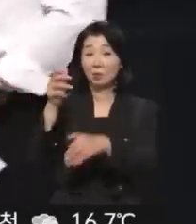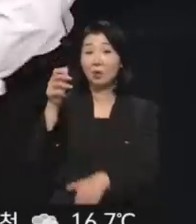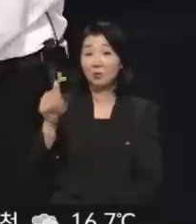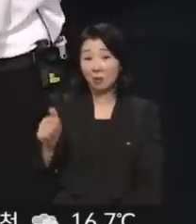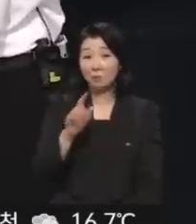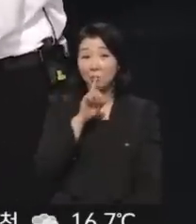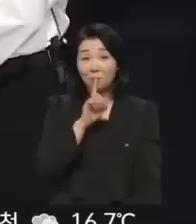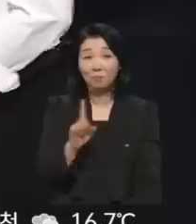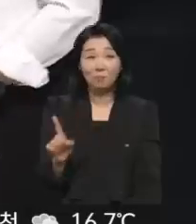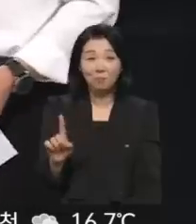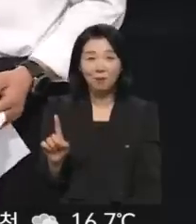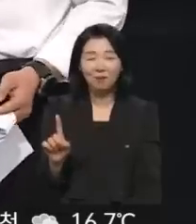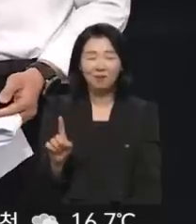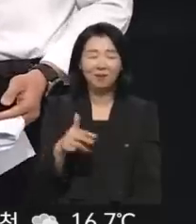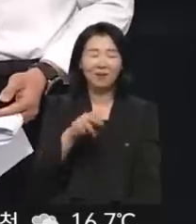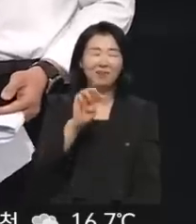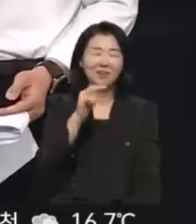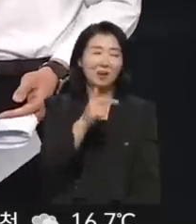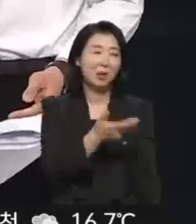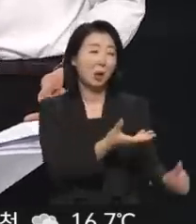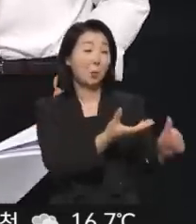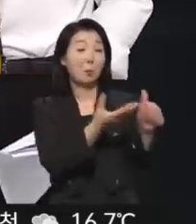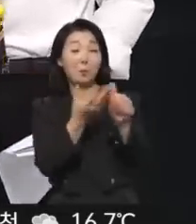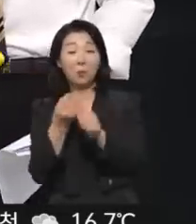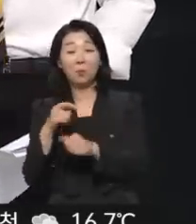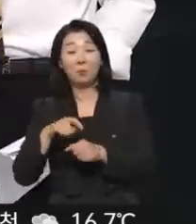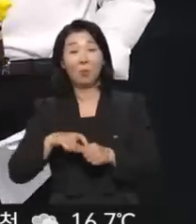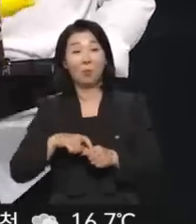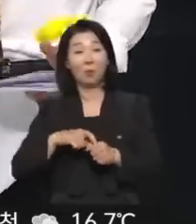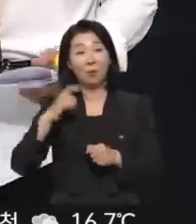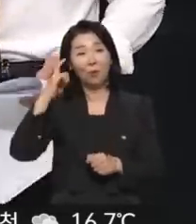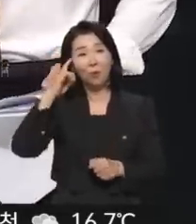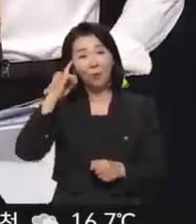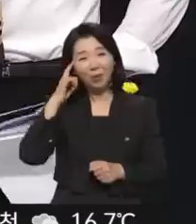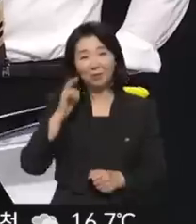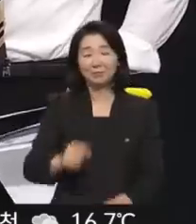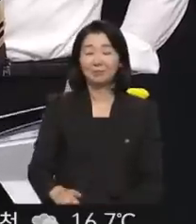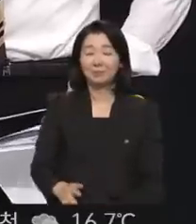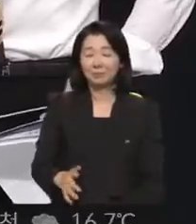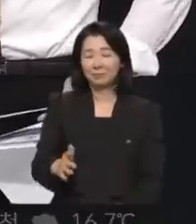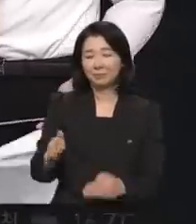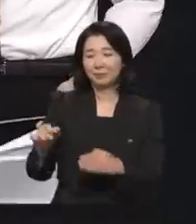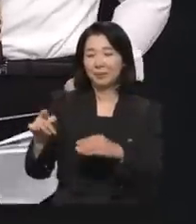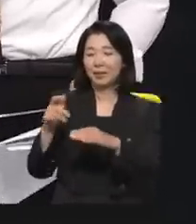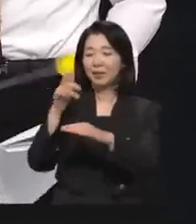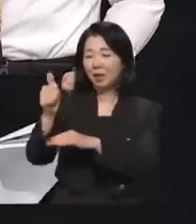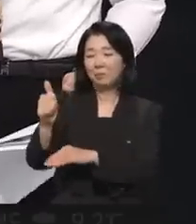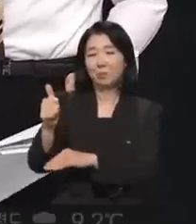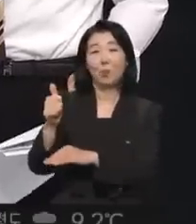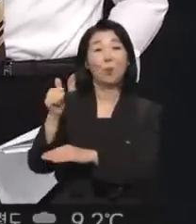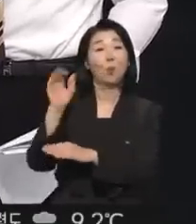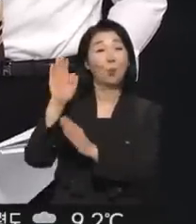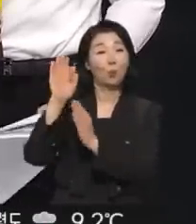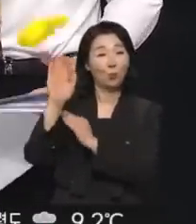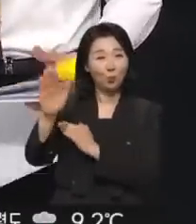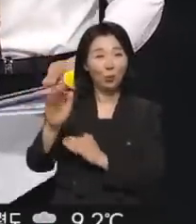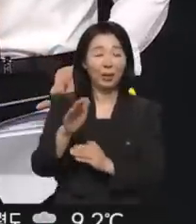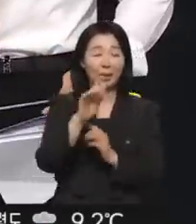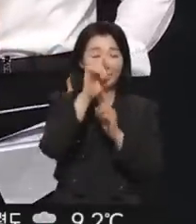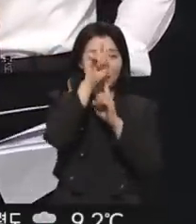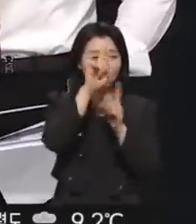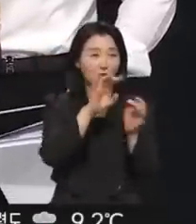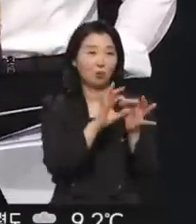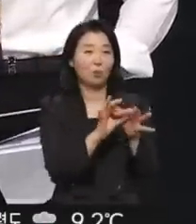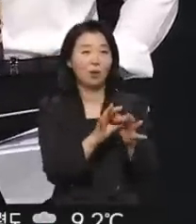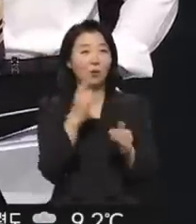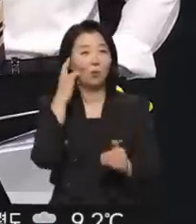바로 천하람 포섭입니다. 취임 직후 당권 경쟁자 가운데 유일하게 이 친 이준석계 천하람